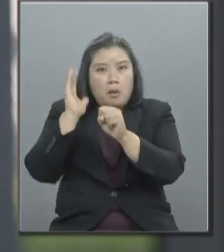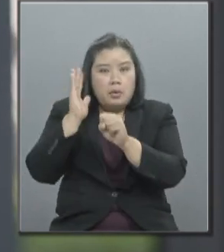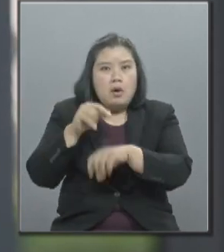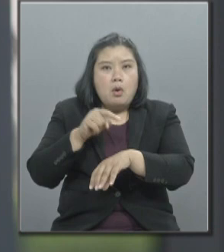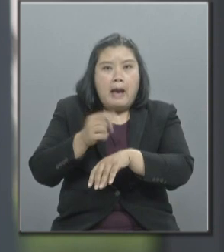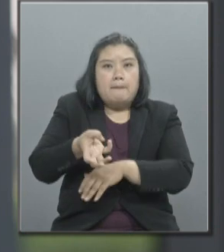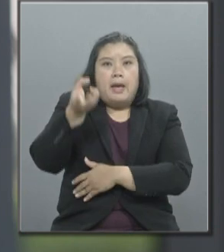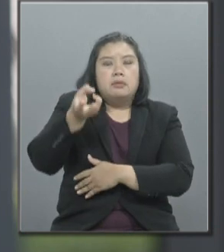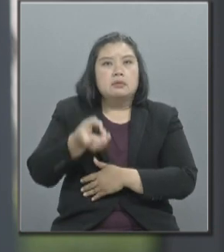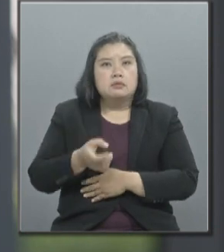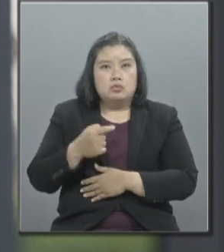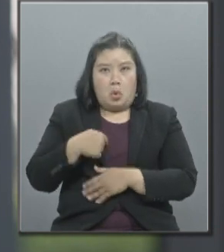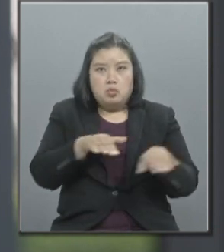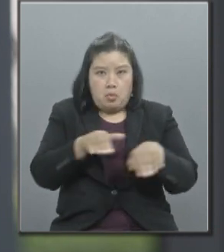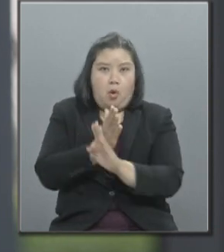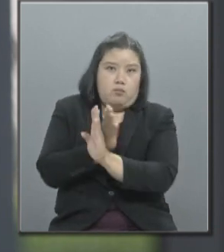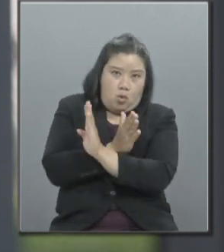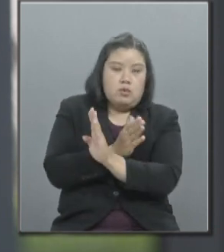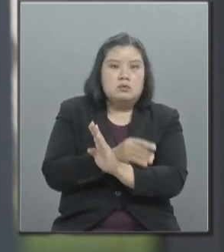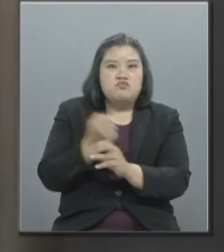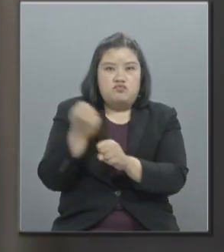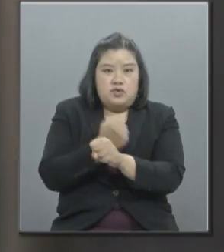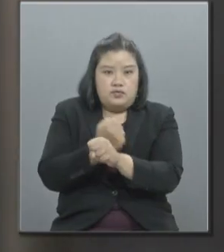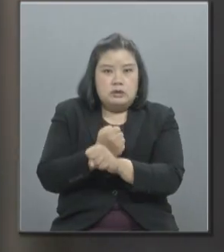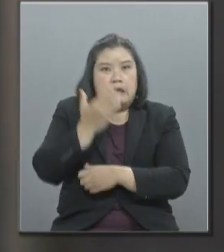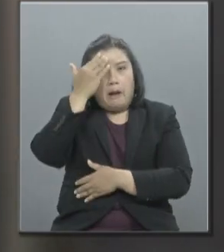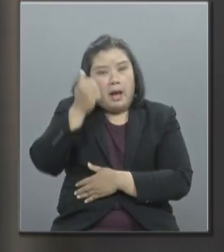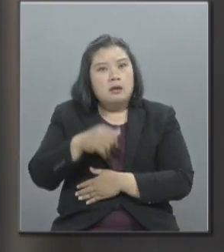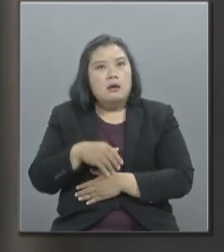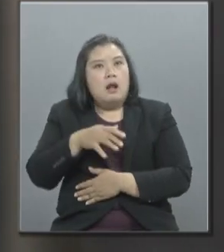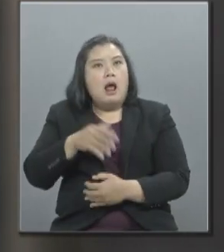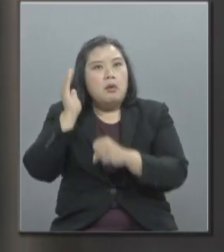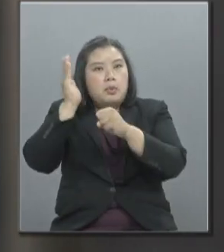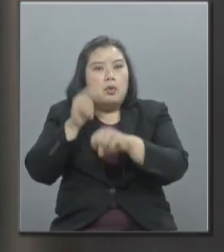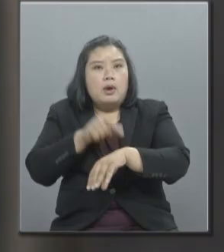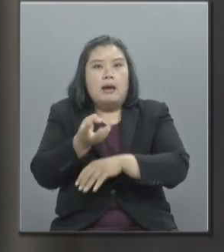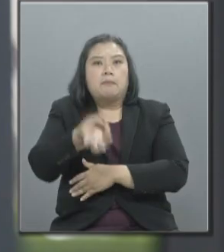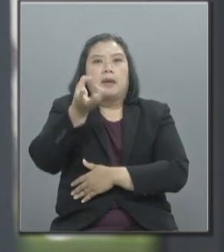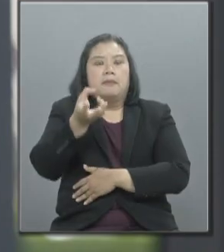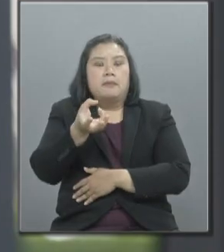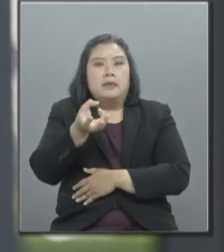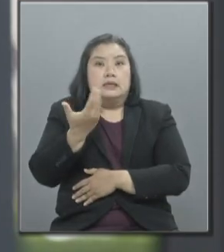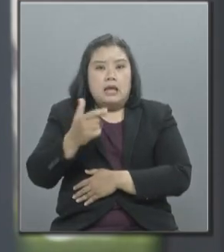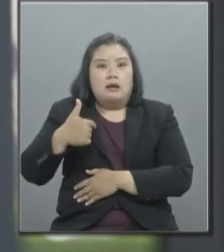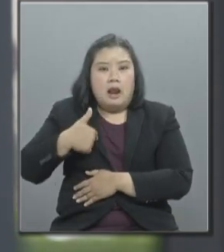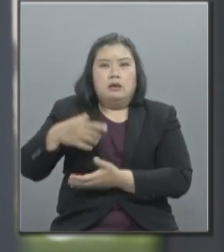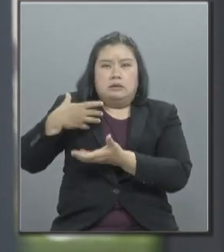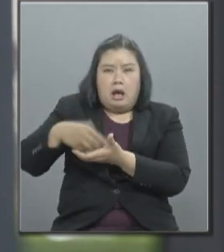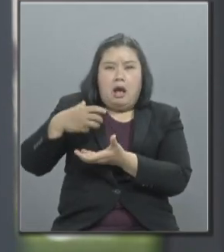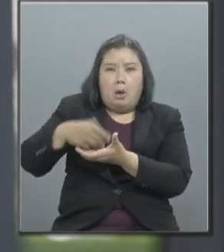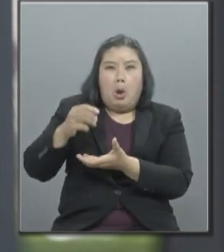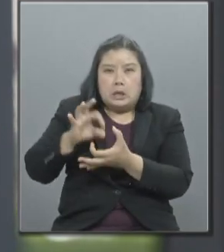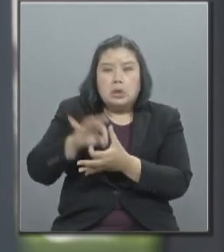ทำกันบ้านเยอะนะเพราะว่าเราไม่ได้มีโอกาสอยู่หน้าจอนานนักฉะนั้นเนี่ยการที่เราจะนำเสนอสารคดีแบบพรีเมียมระดับโล